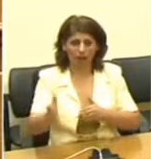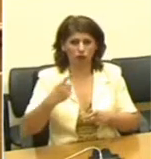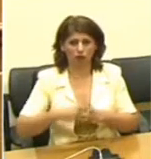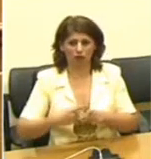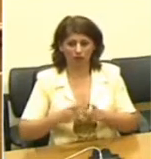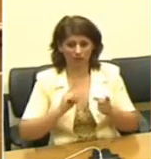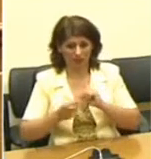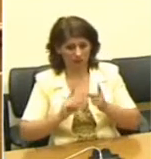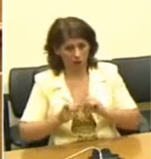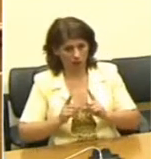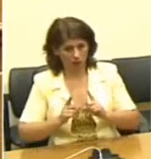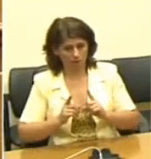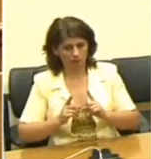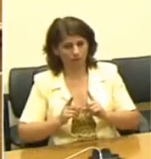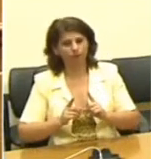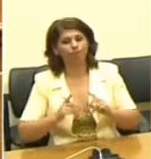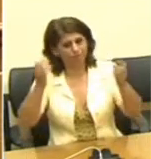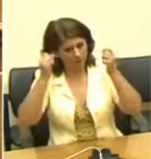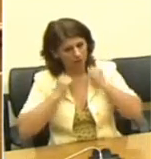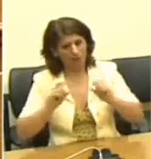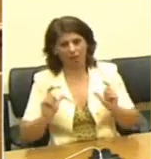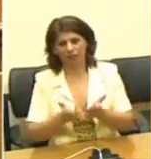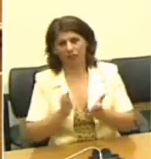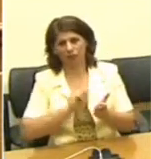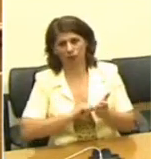συμφωνία που βλάπτει τα εθνικά συμφέροντα.